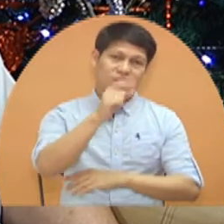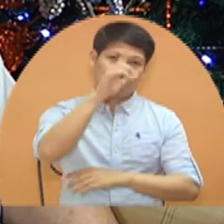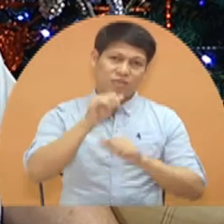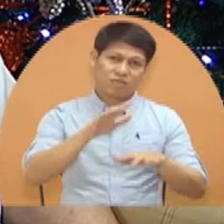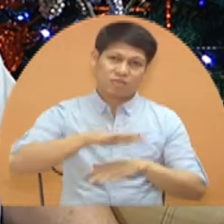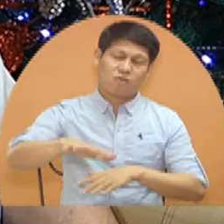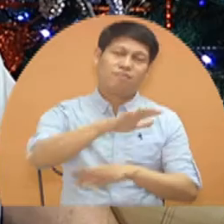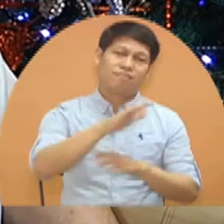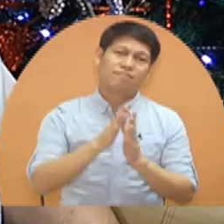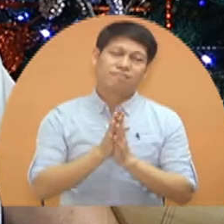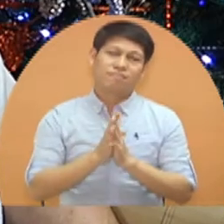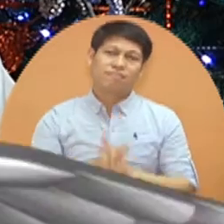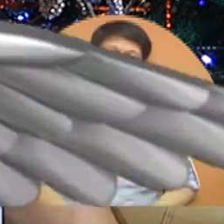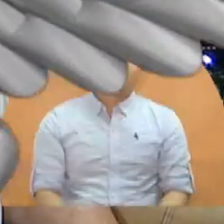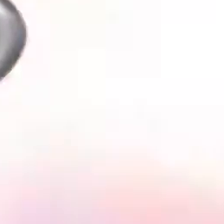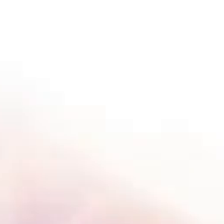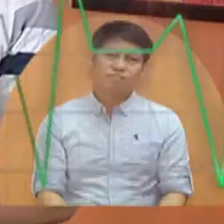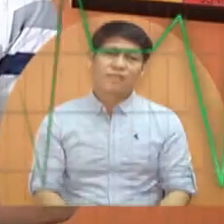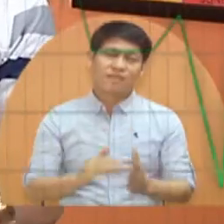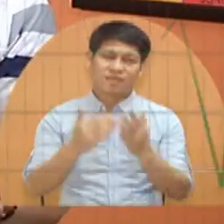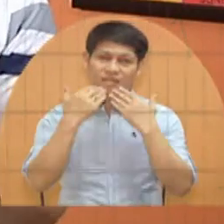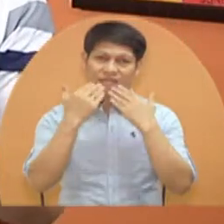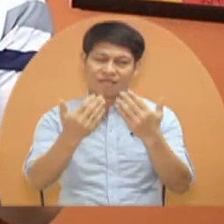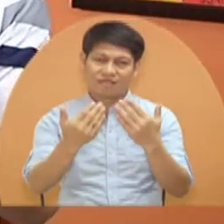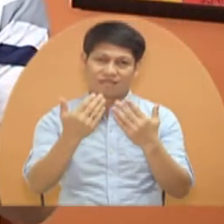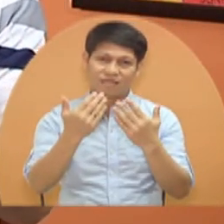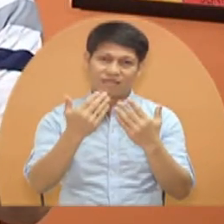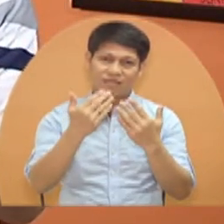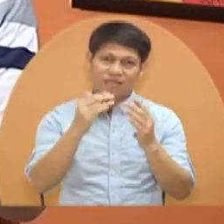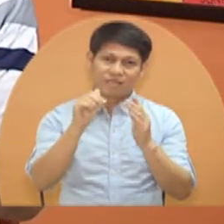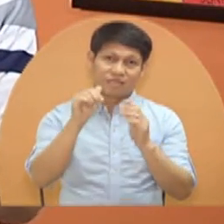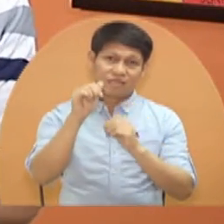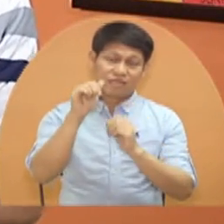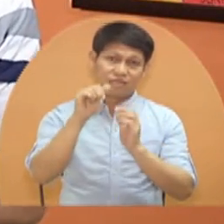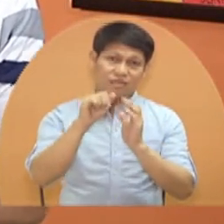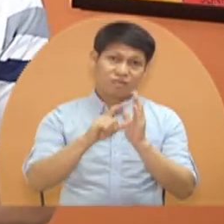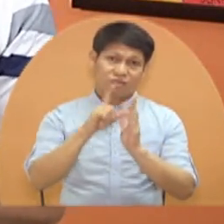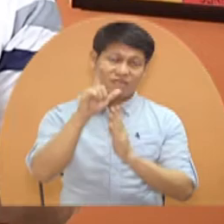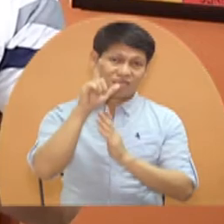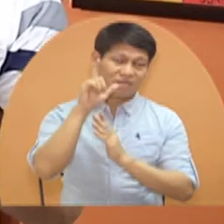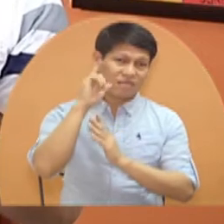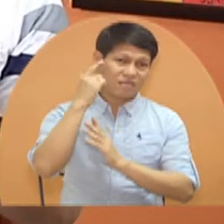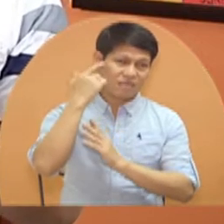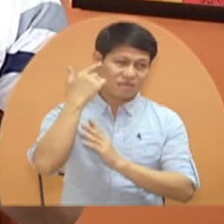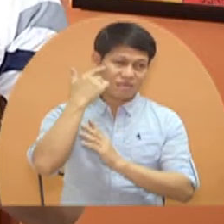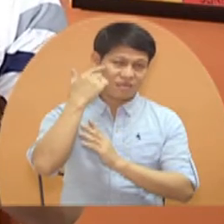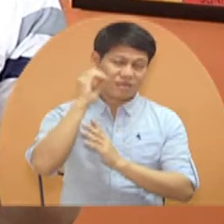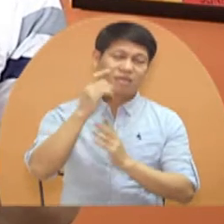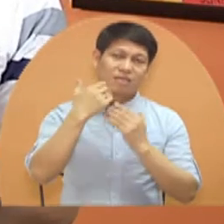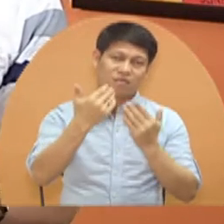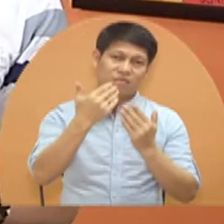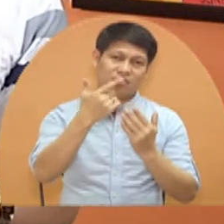God bless us all. Maraming salamat, Attorney Henry Gozon. Salamat din